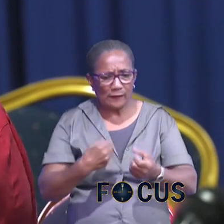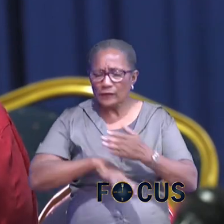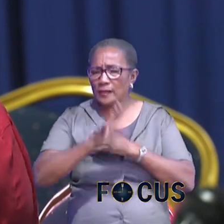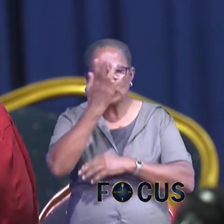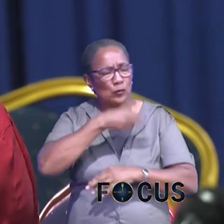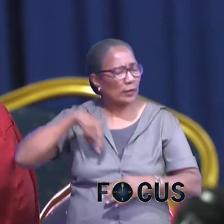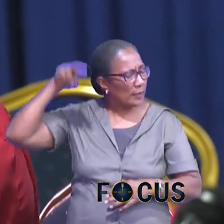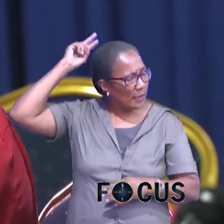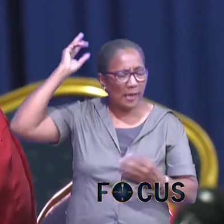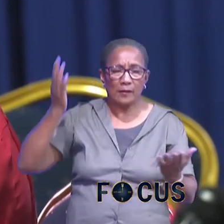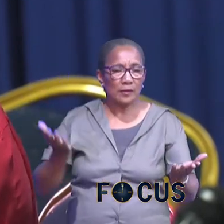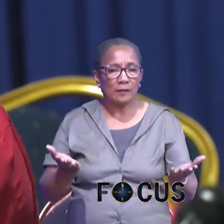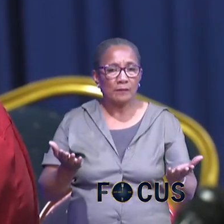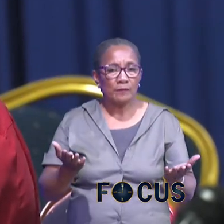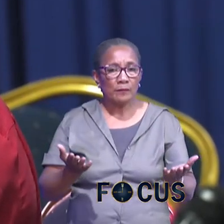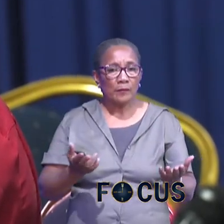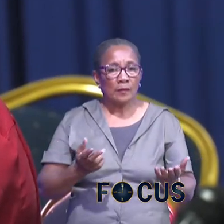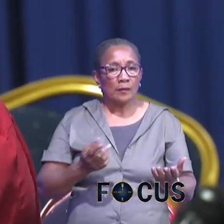We heten